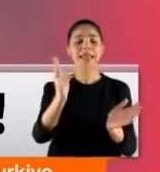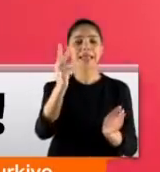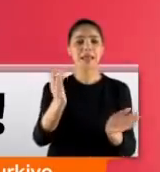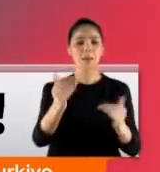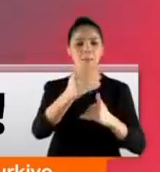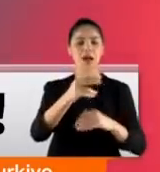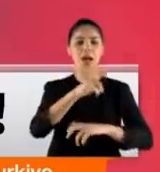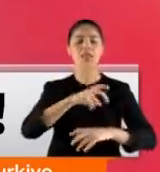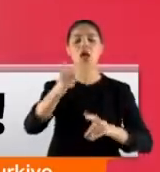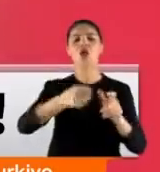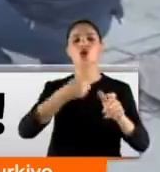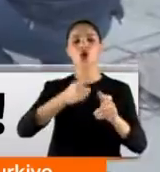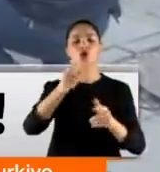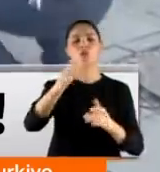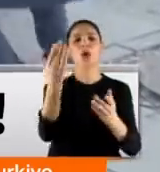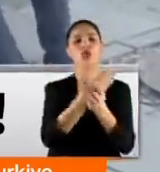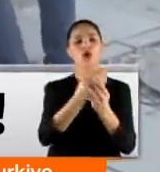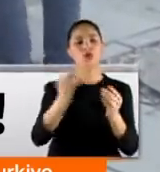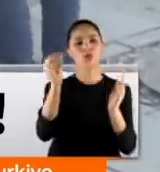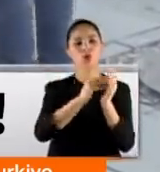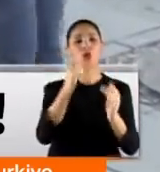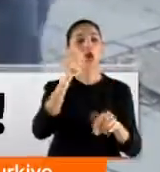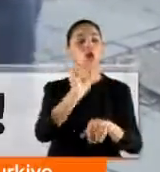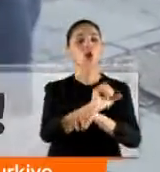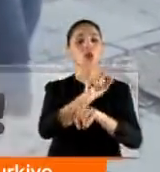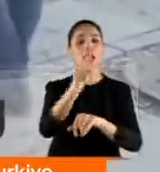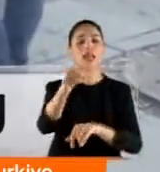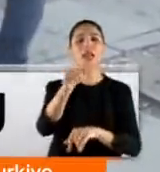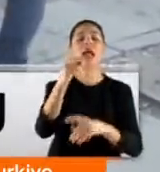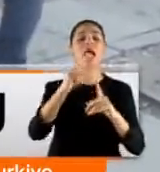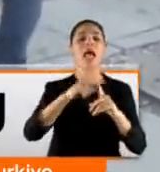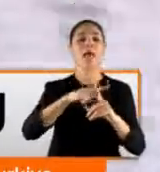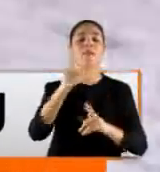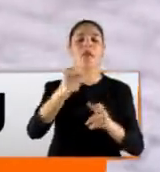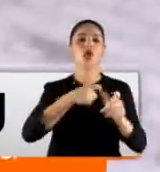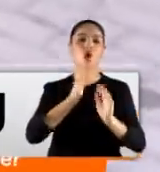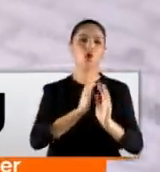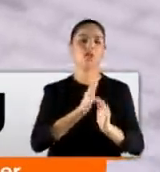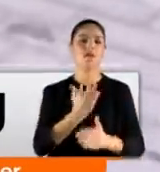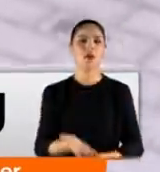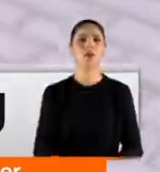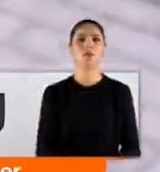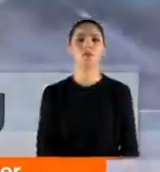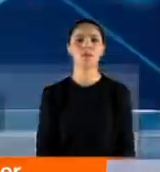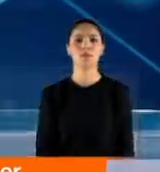uyuşturucu soruşturma dosyasına eklendi. Gözaltına alınan zanlıların emniyette sorguları sürüyor.